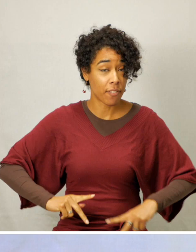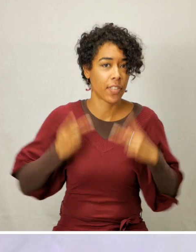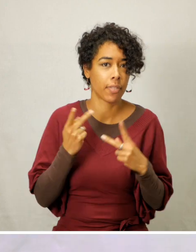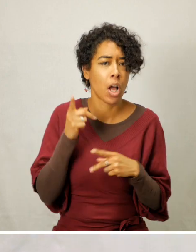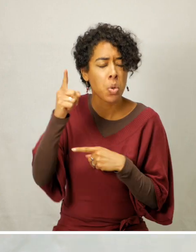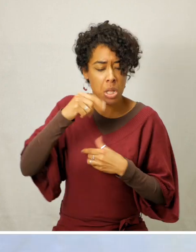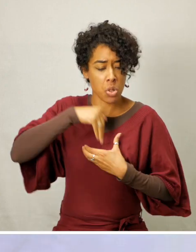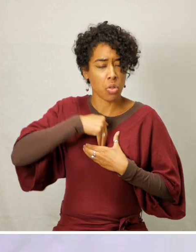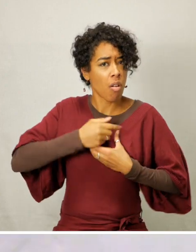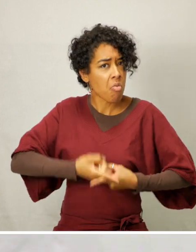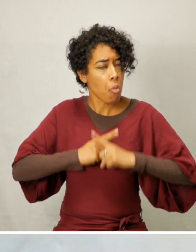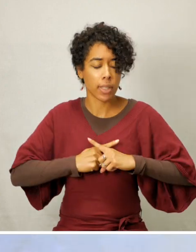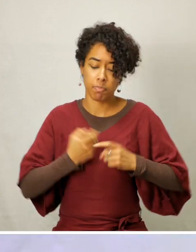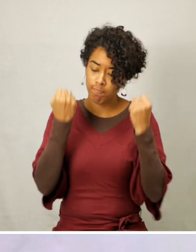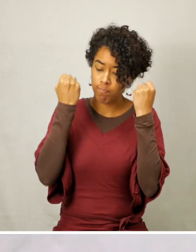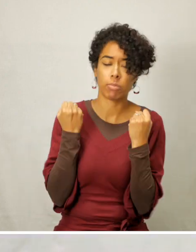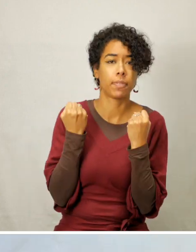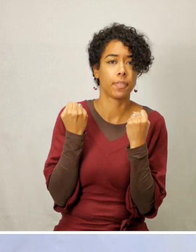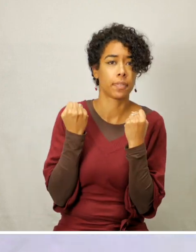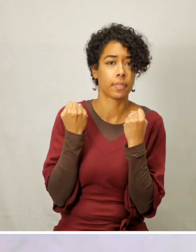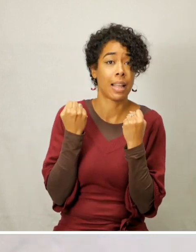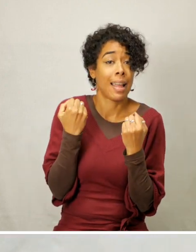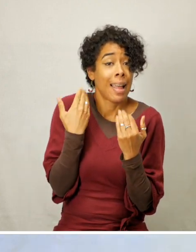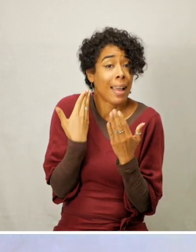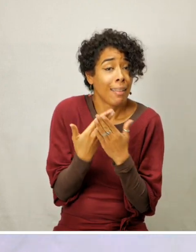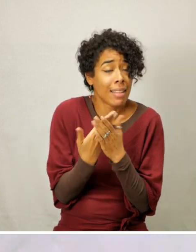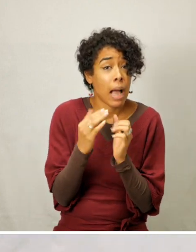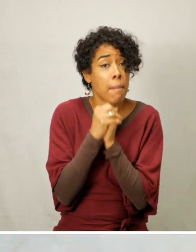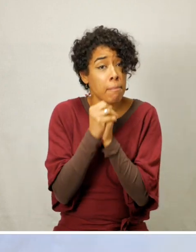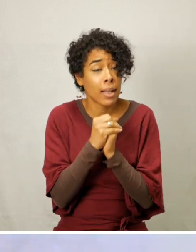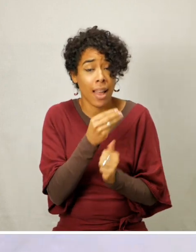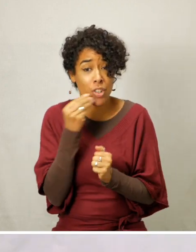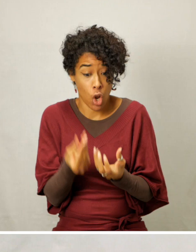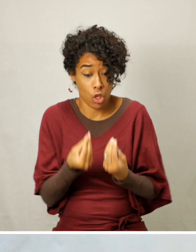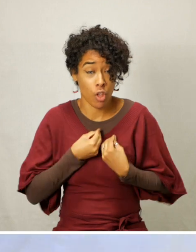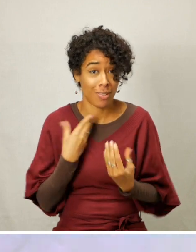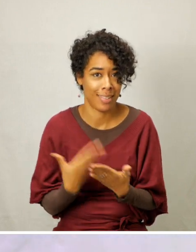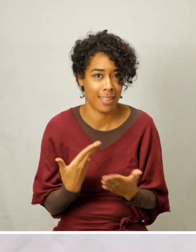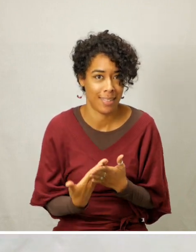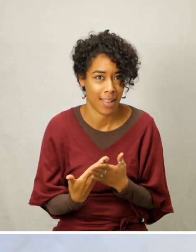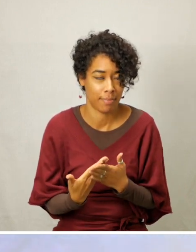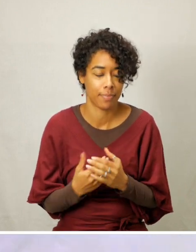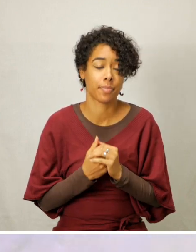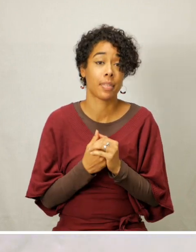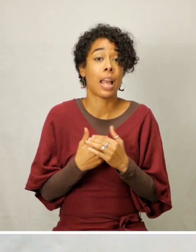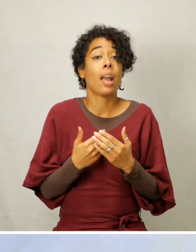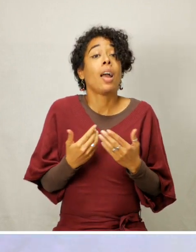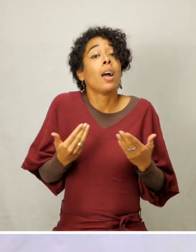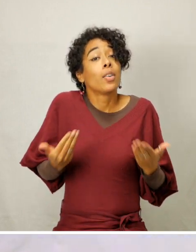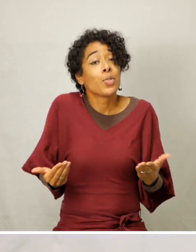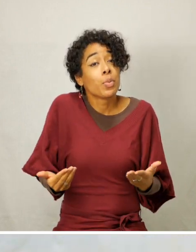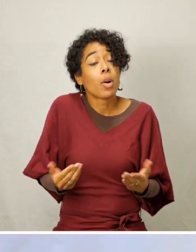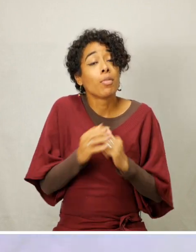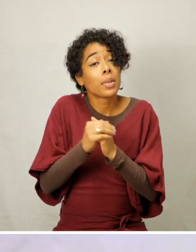qui est devenue ferme. Et c'est ce que la prière et le jeûne permet de faire dans notre vie. Et j'aimerais prier pour toi aujourd'hui, pour nous aujourd'hui,